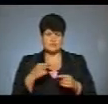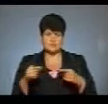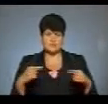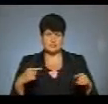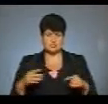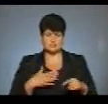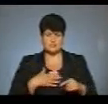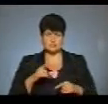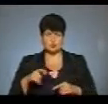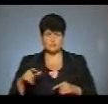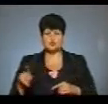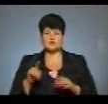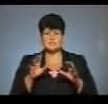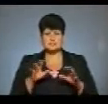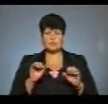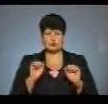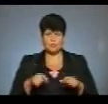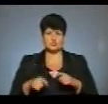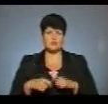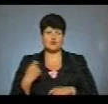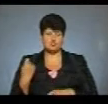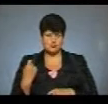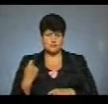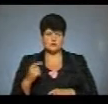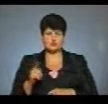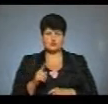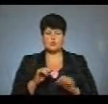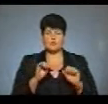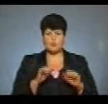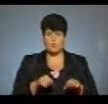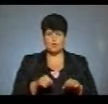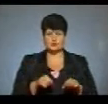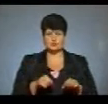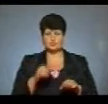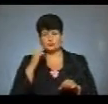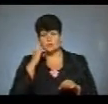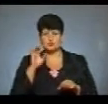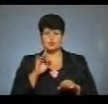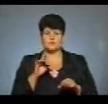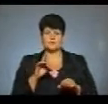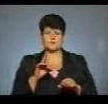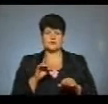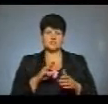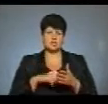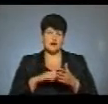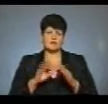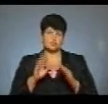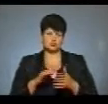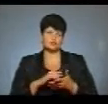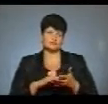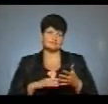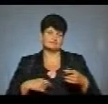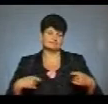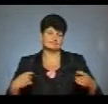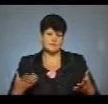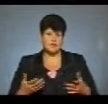нашим громадянам, що закон можна порушувати, що можна розраховувати про те, що строки закону і штрафом будуть продовжені.